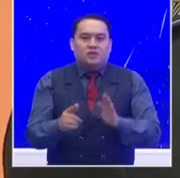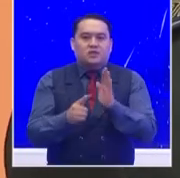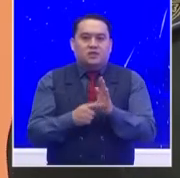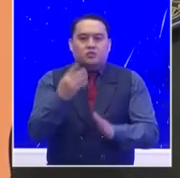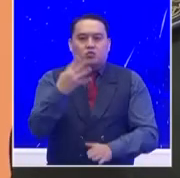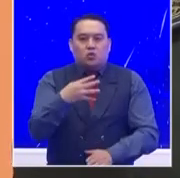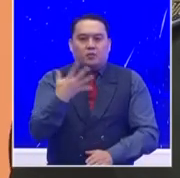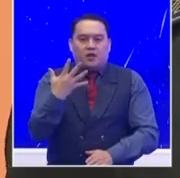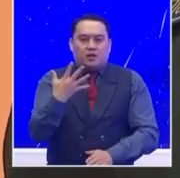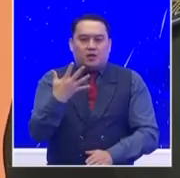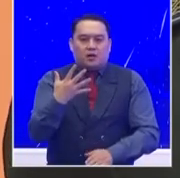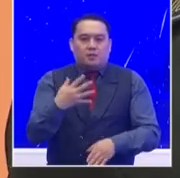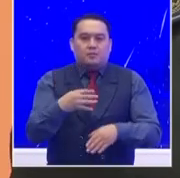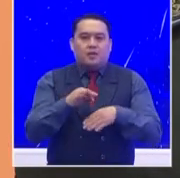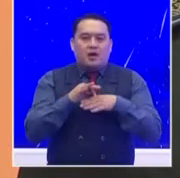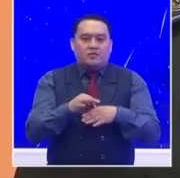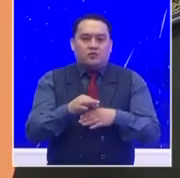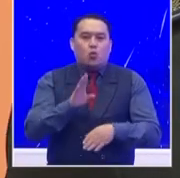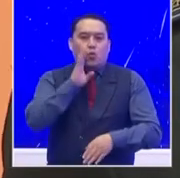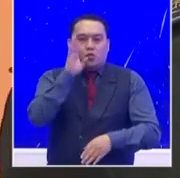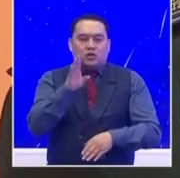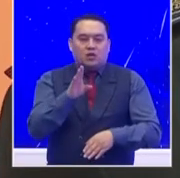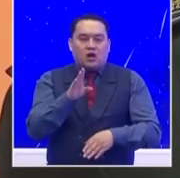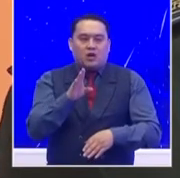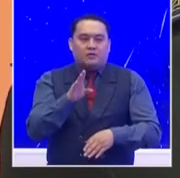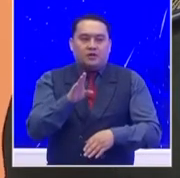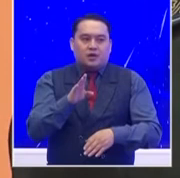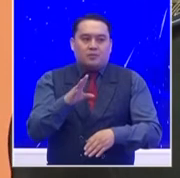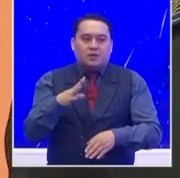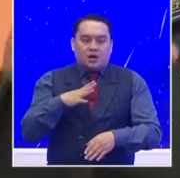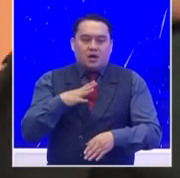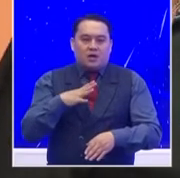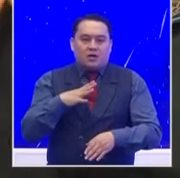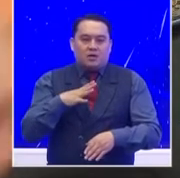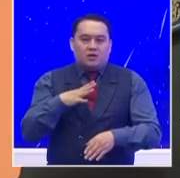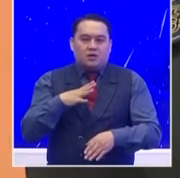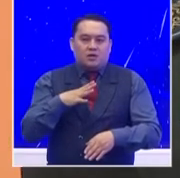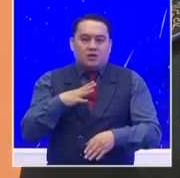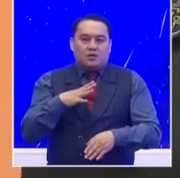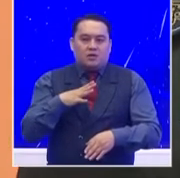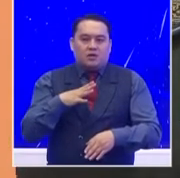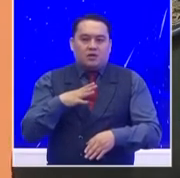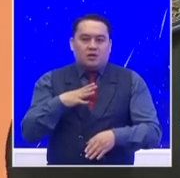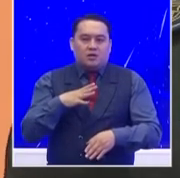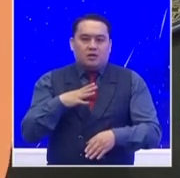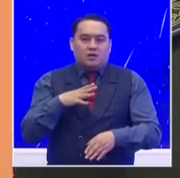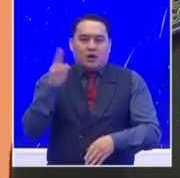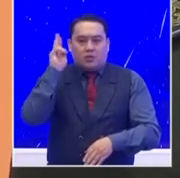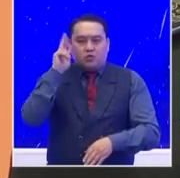построения проводим утренний развод после утреннего развода булар убывает на занятия